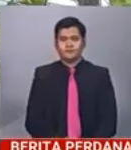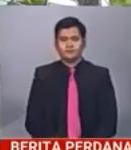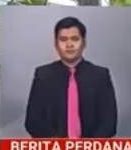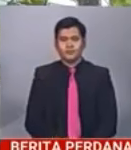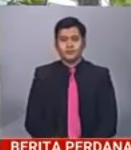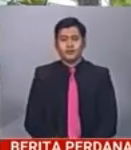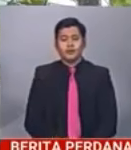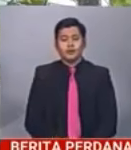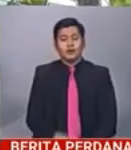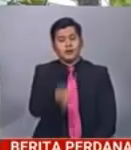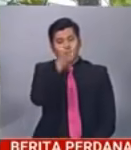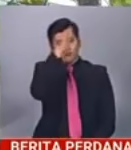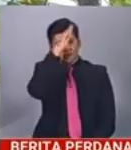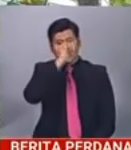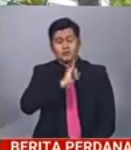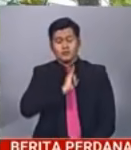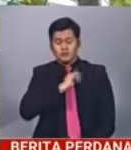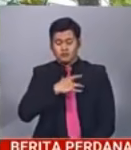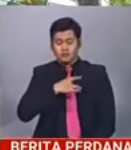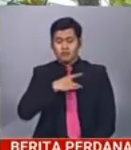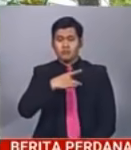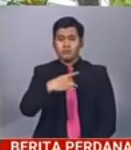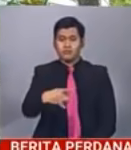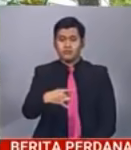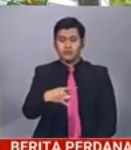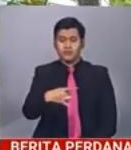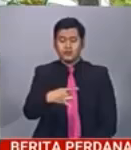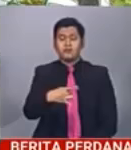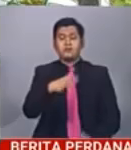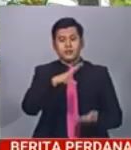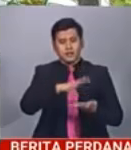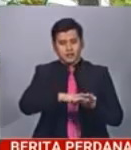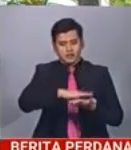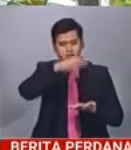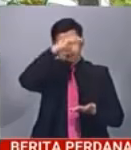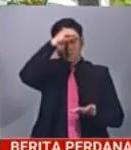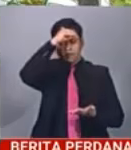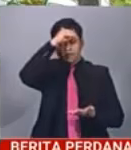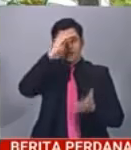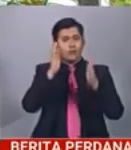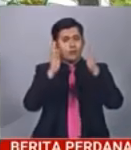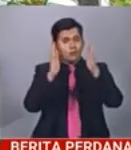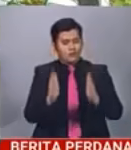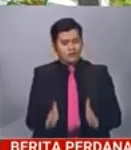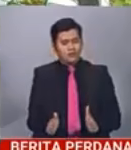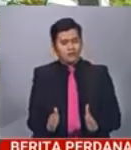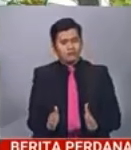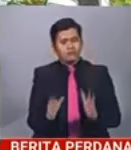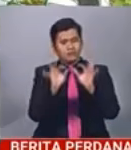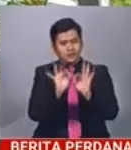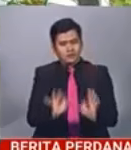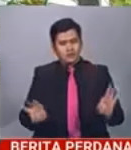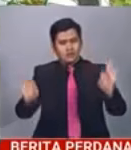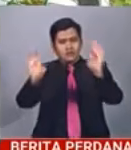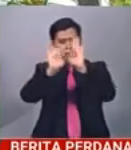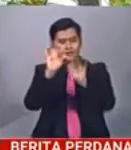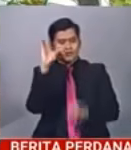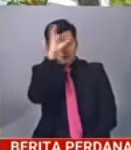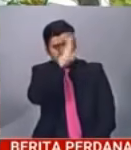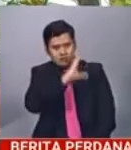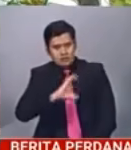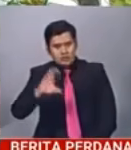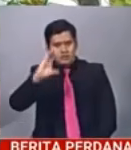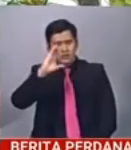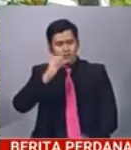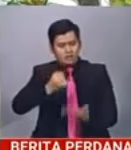Dia ni suka ni, dia suka kita semua belajar. Dia orang yang memang mementingkan mencari ilmu. Jadi kita memang